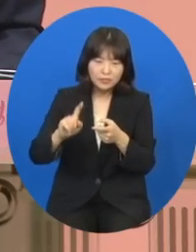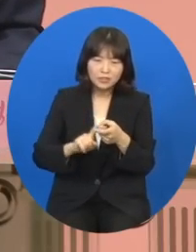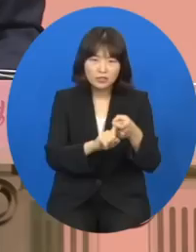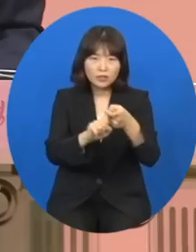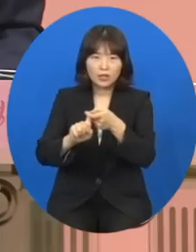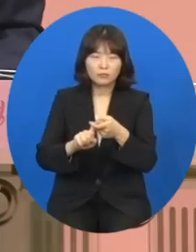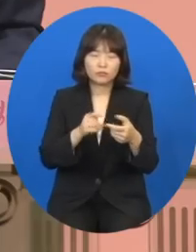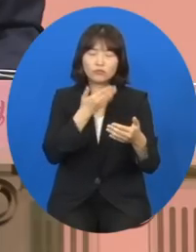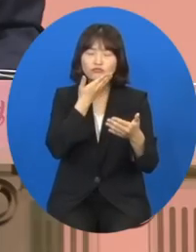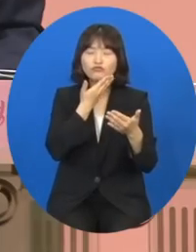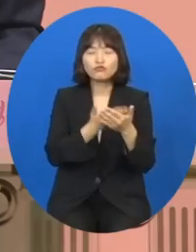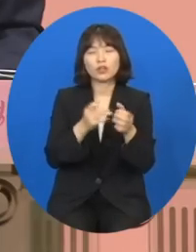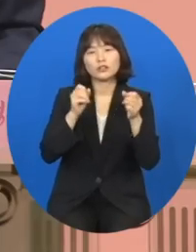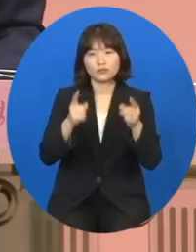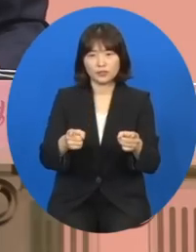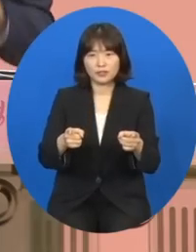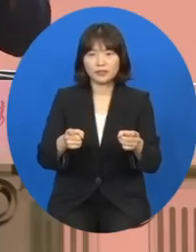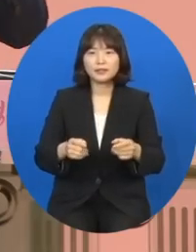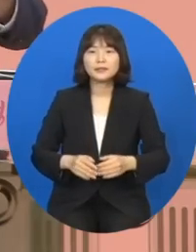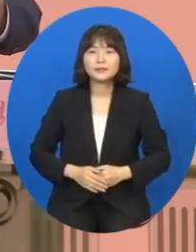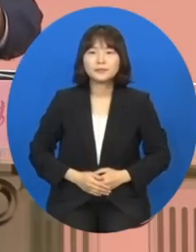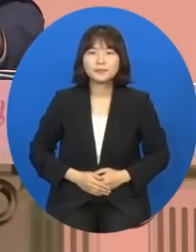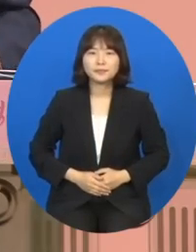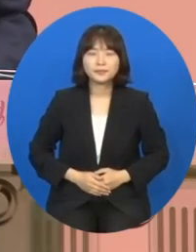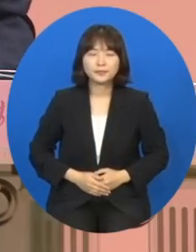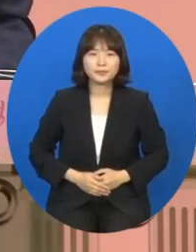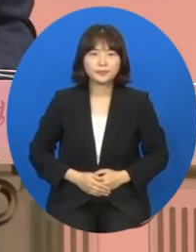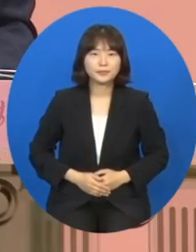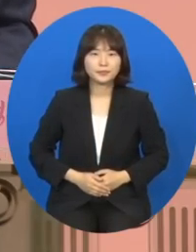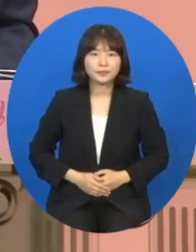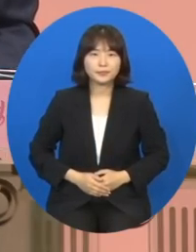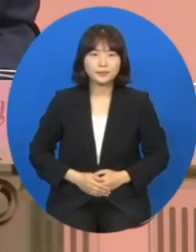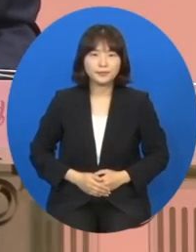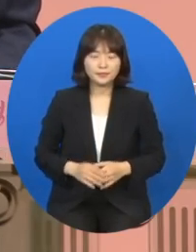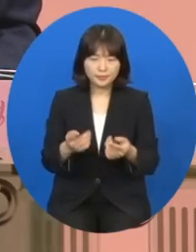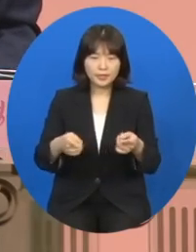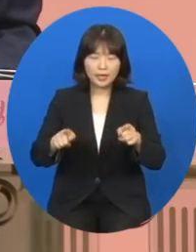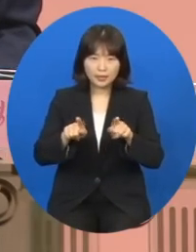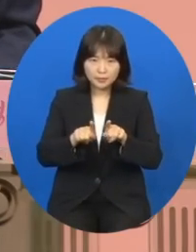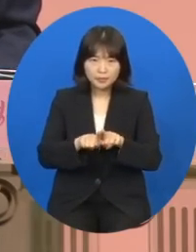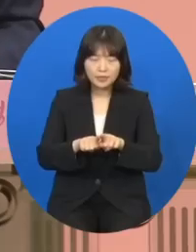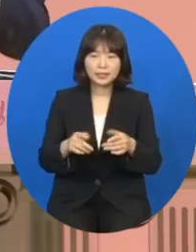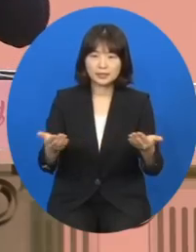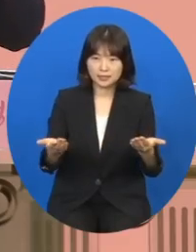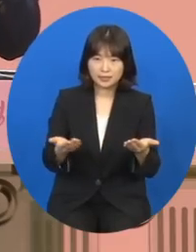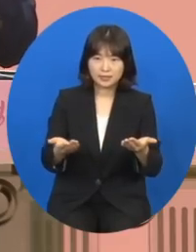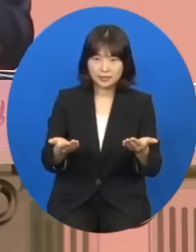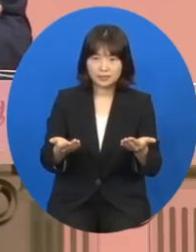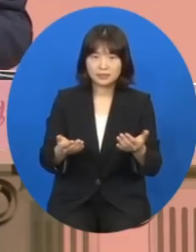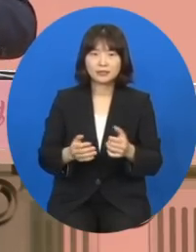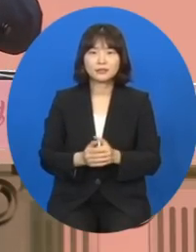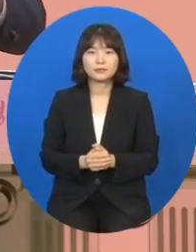수 있는 아주 중요한 기회였습니다 적어도 그 쪽이야 될 함께한 이라는것